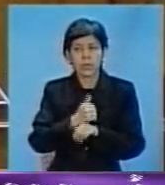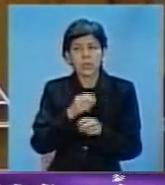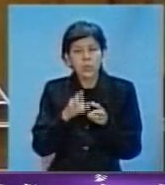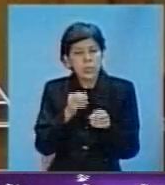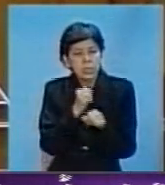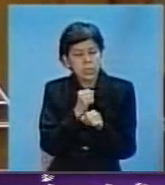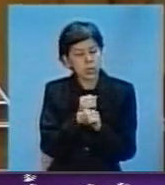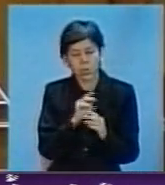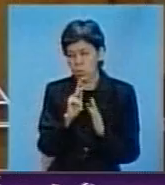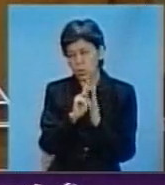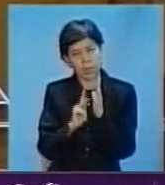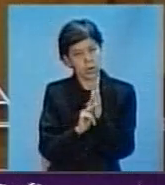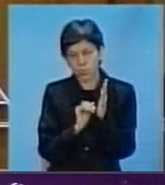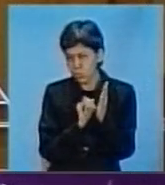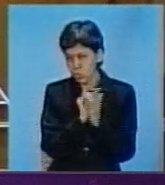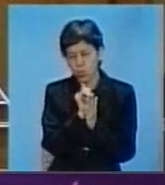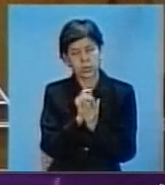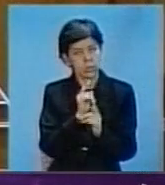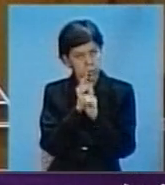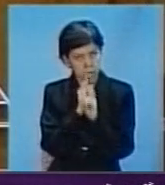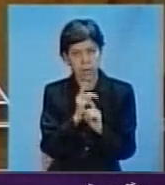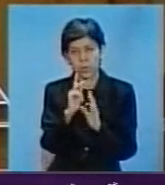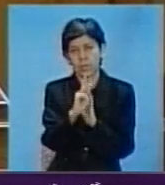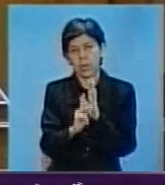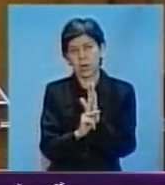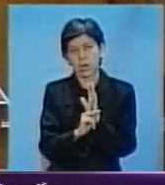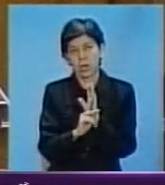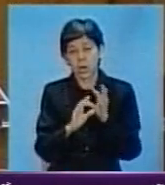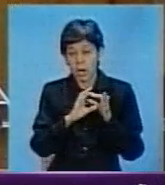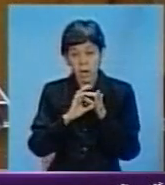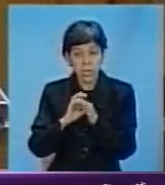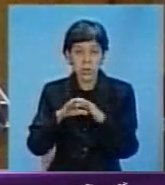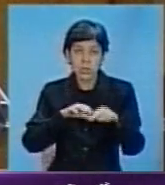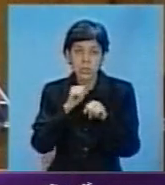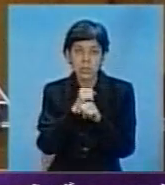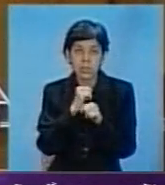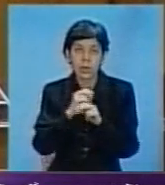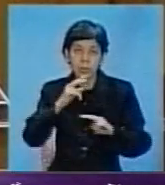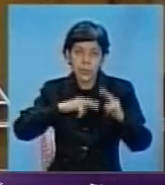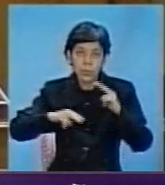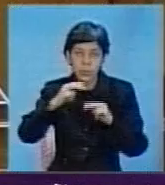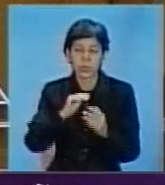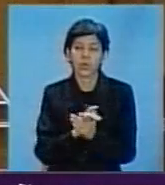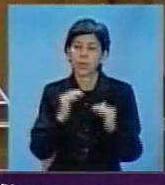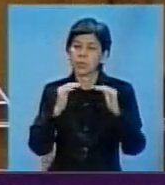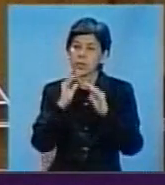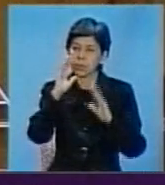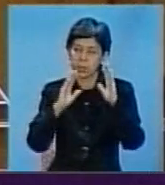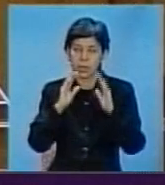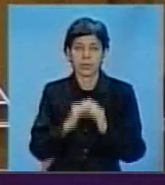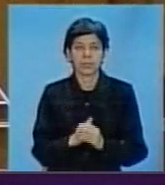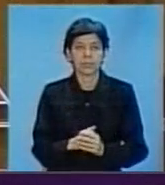วิธีการที่ถูกต้องตามกฎหมายและเป็นวิธีทางที่สอดคล้องกับเจตนารมณ์ของการปกครองระบอบประชาธิปไตยอย่างแท้จ